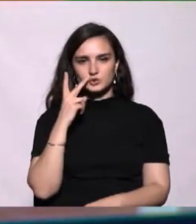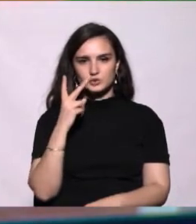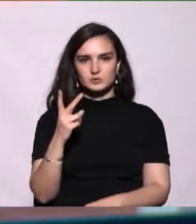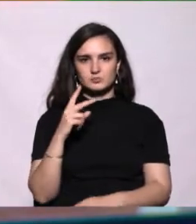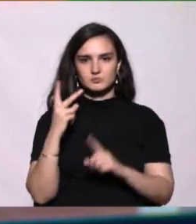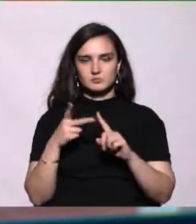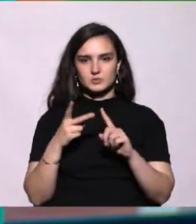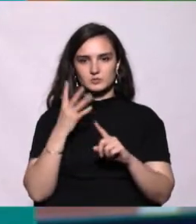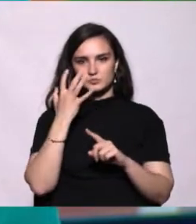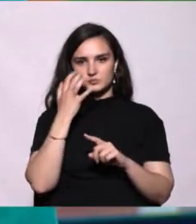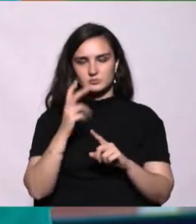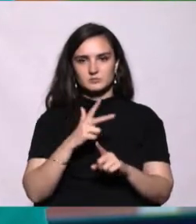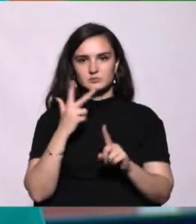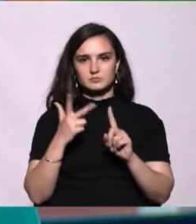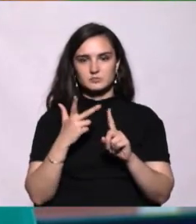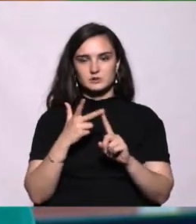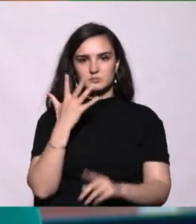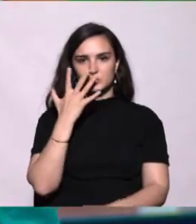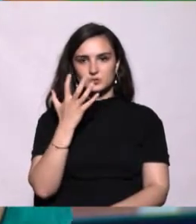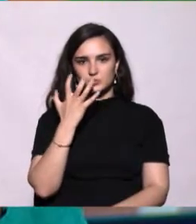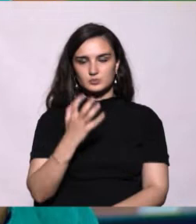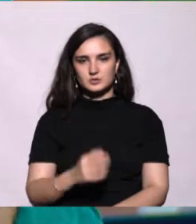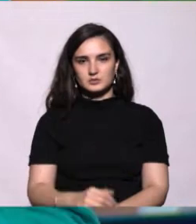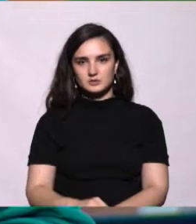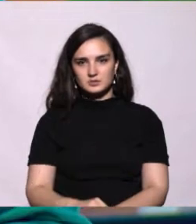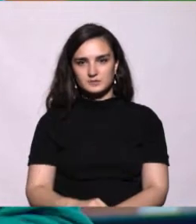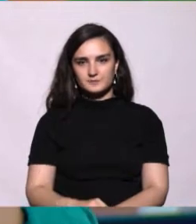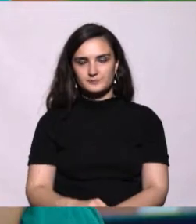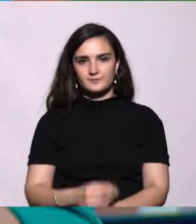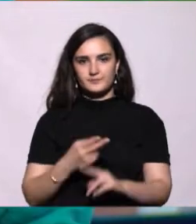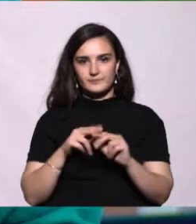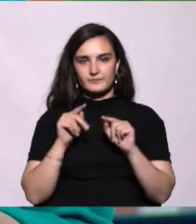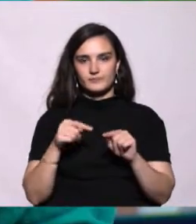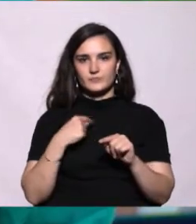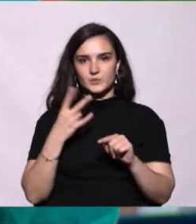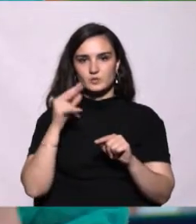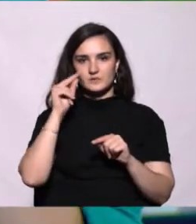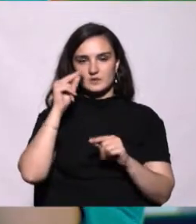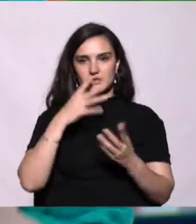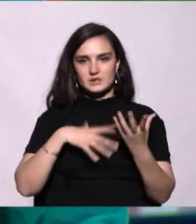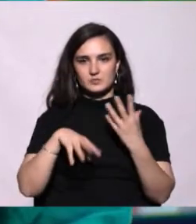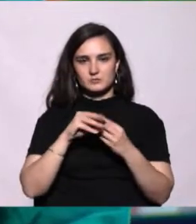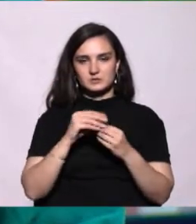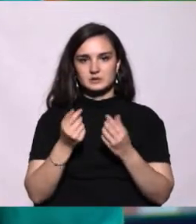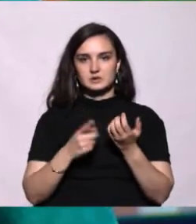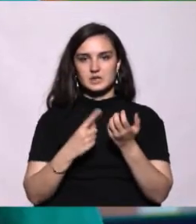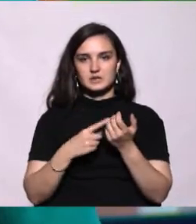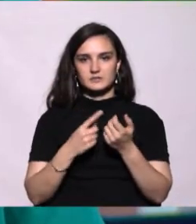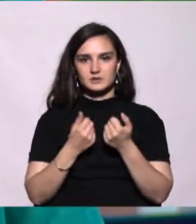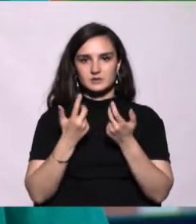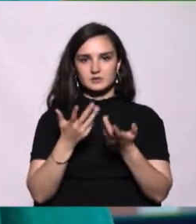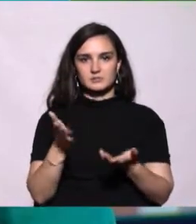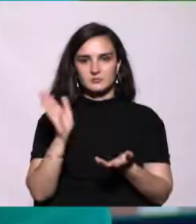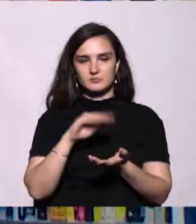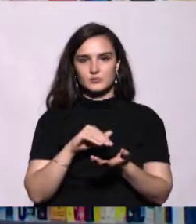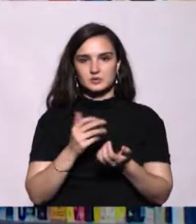შეხედეთ მეორე სურათს, მესამე სურათს. ესე იგი, ჩვენ უნდა ვისწავლოთ დათვლა. Let's